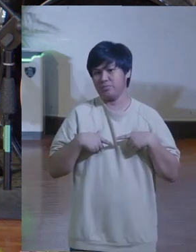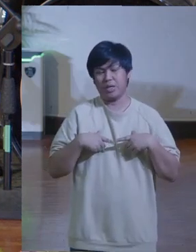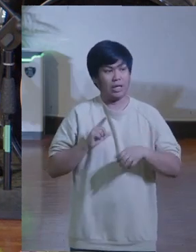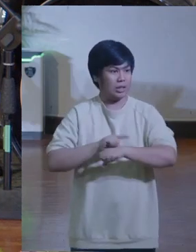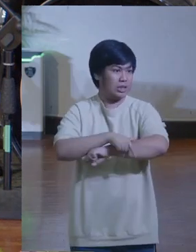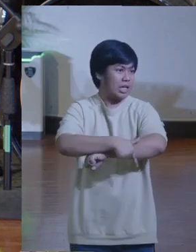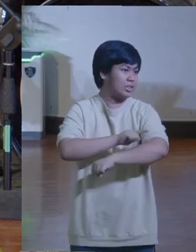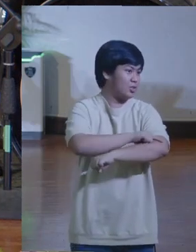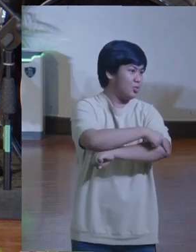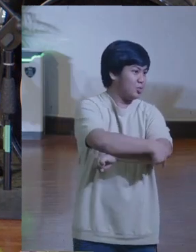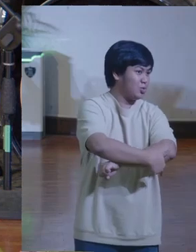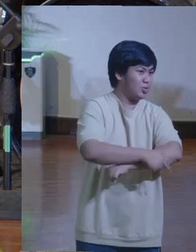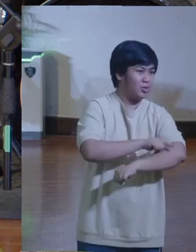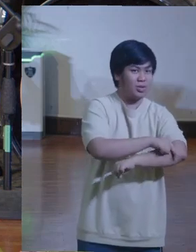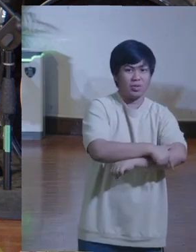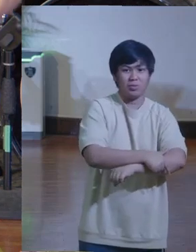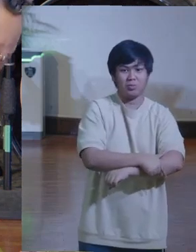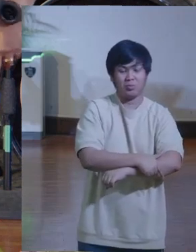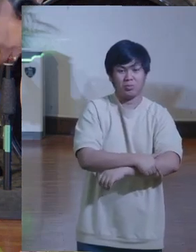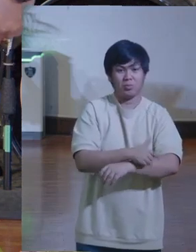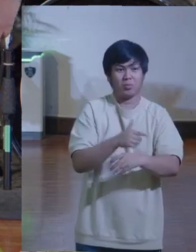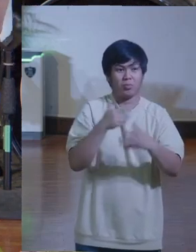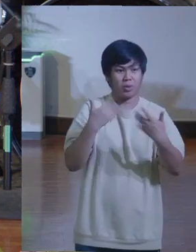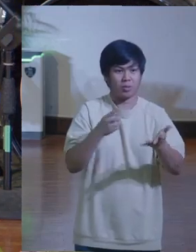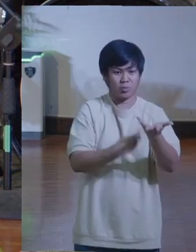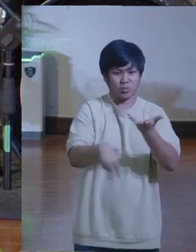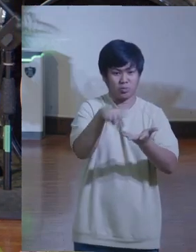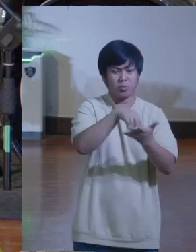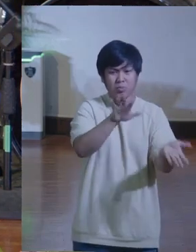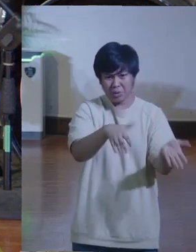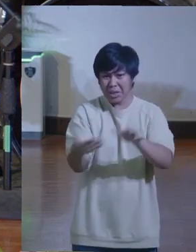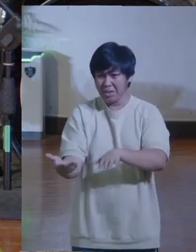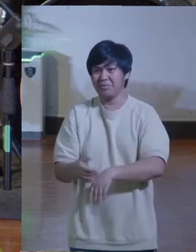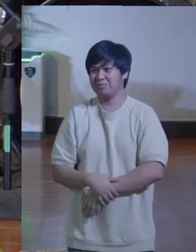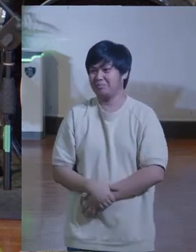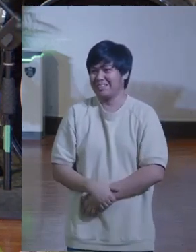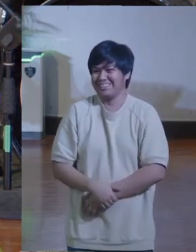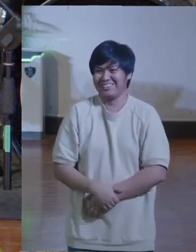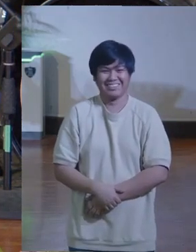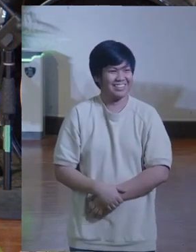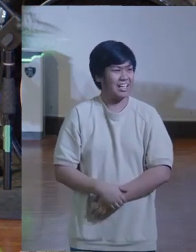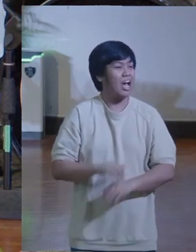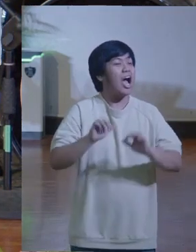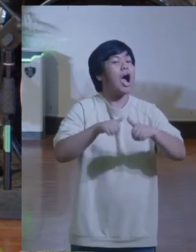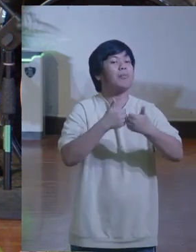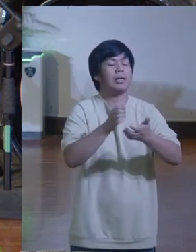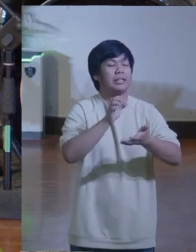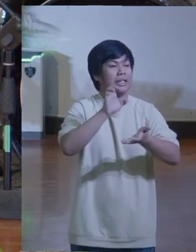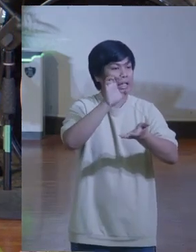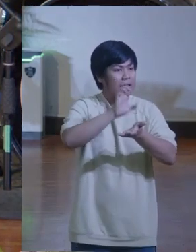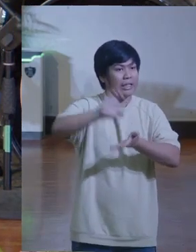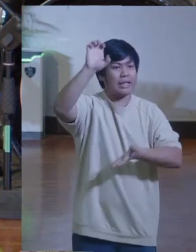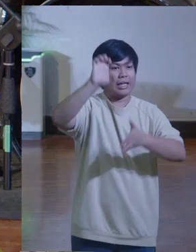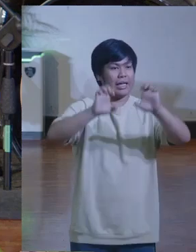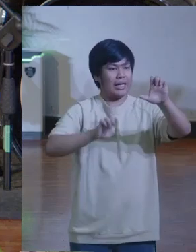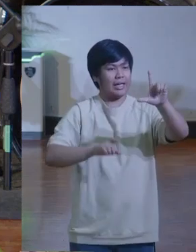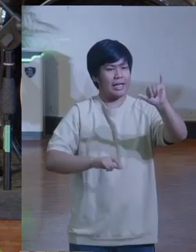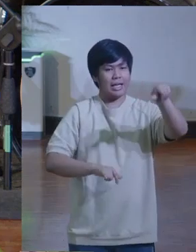So, paano yung ibang karakter sa Biblia, Pastor? Katulad ni Elijah. Siya ay nakyat sa